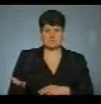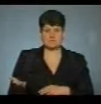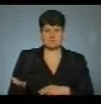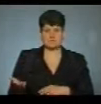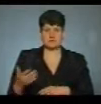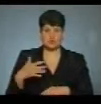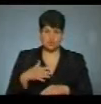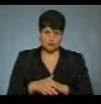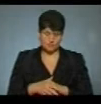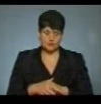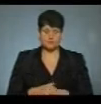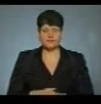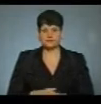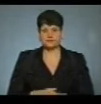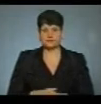Розуміло.